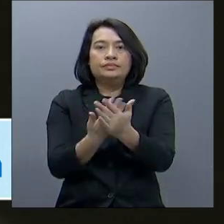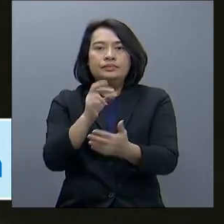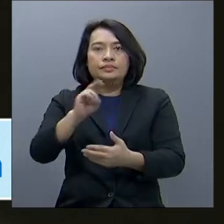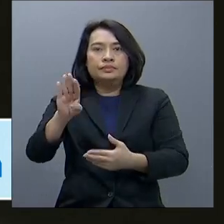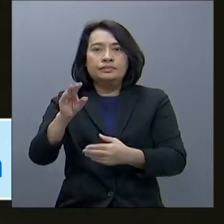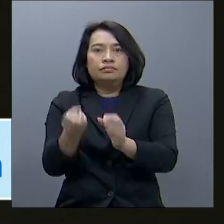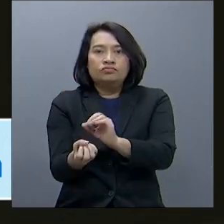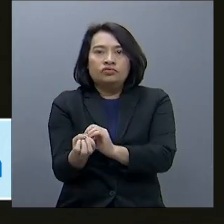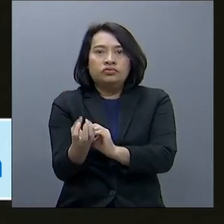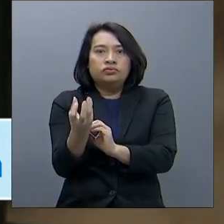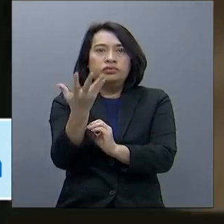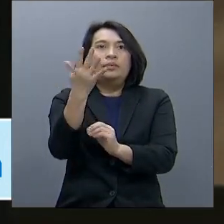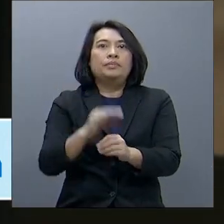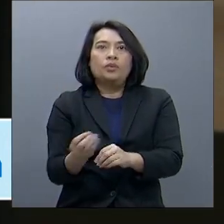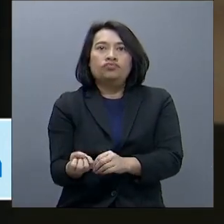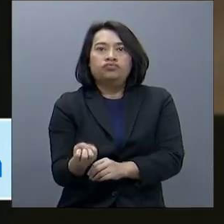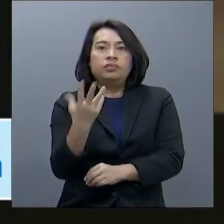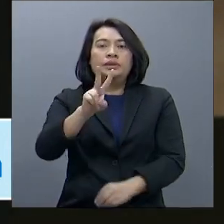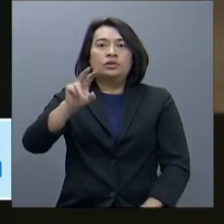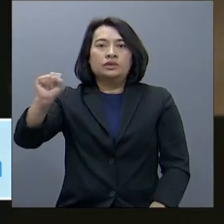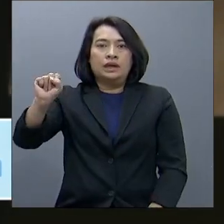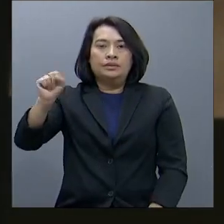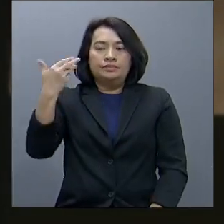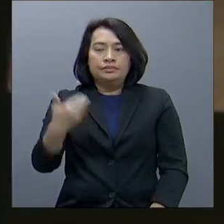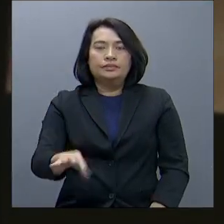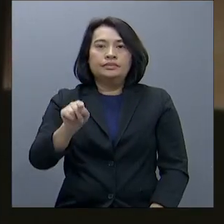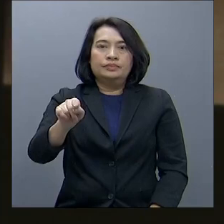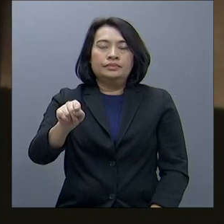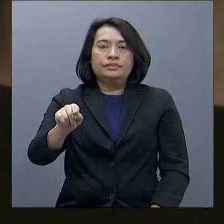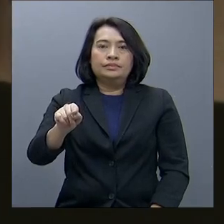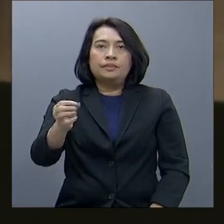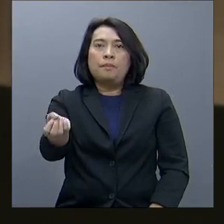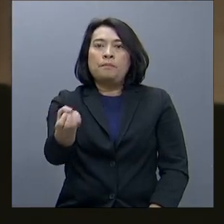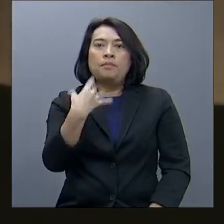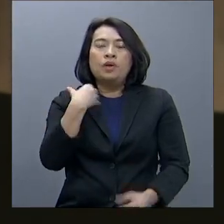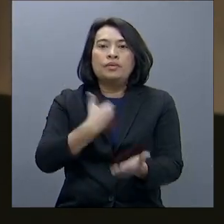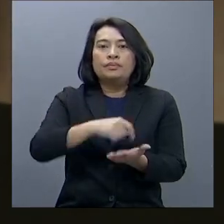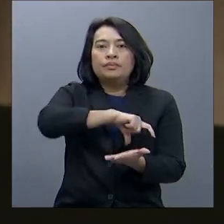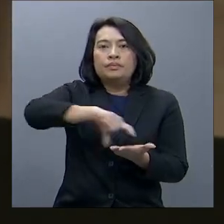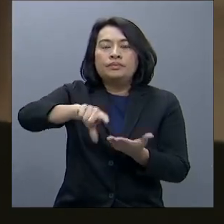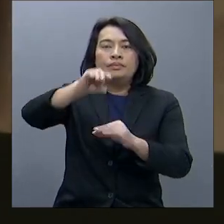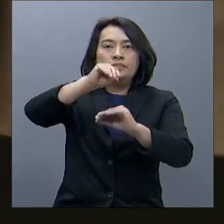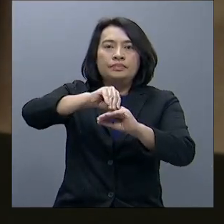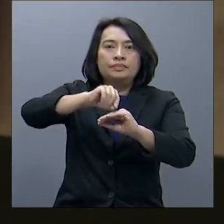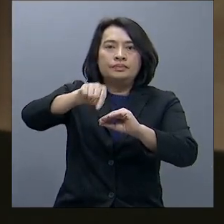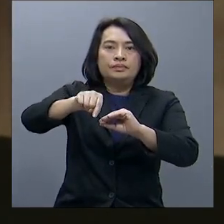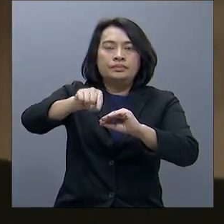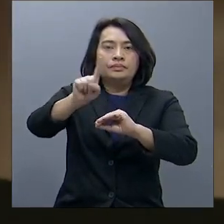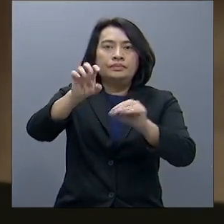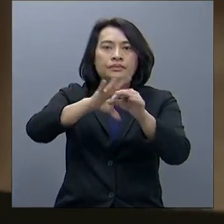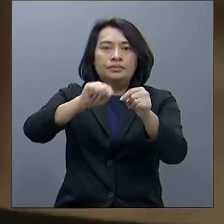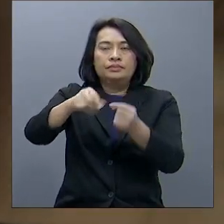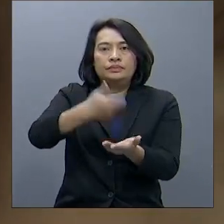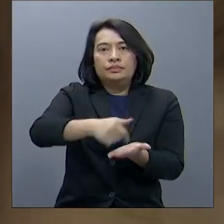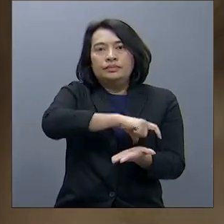งขึ้นมา 200,000 บาทค่ะทางโบรกเกอร์ก็ติดต่อมาบอกว่าเธอต้องโอนเงินเพิ่มนะหากไม่ดำเนินการจะไ